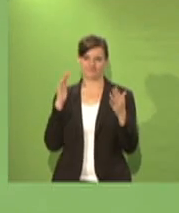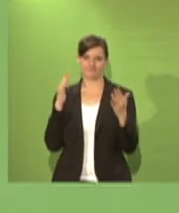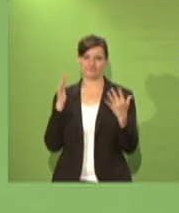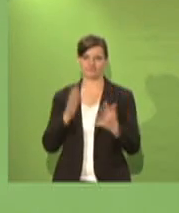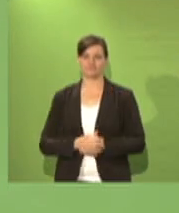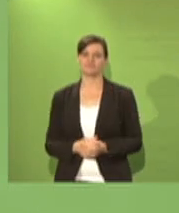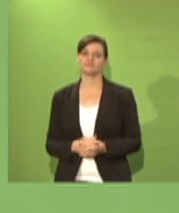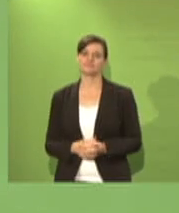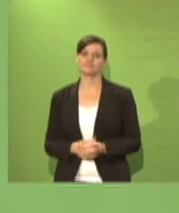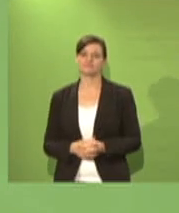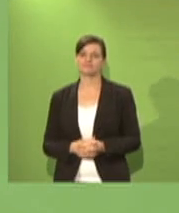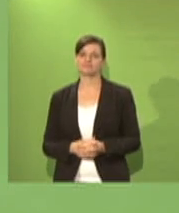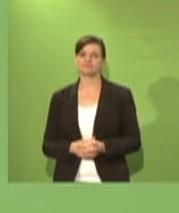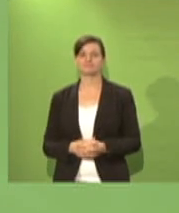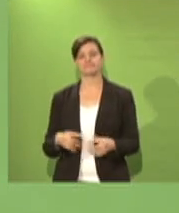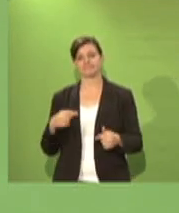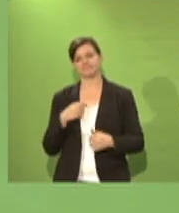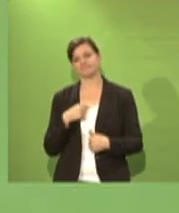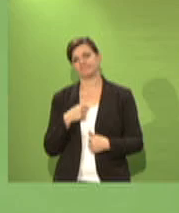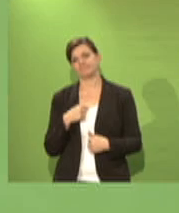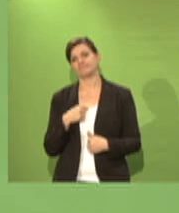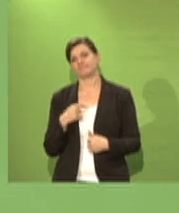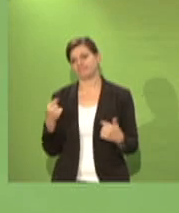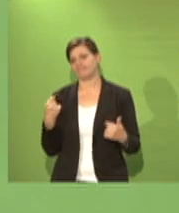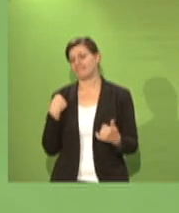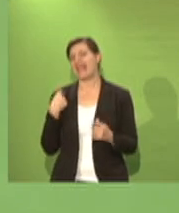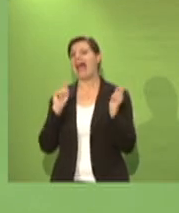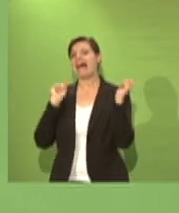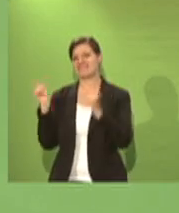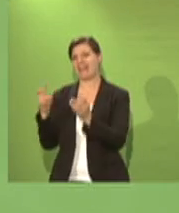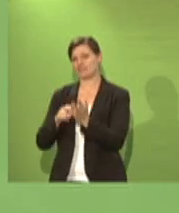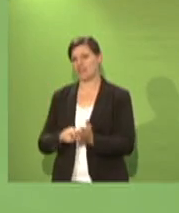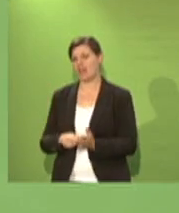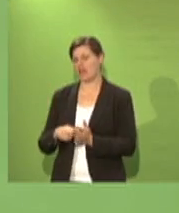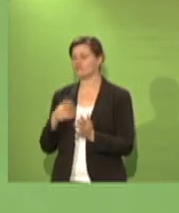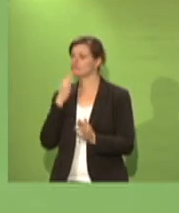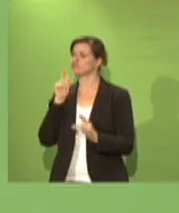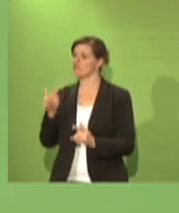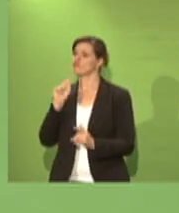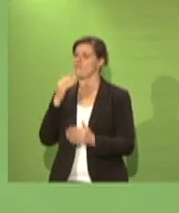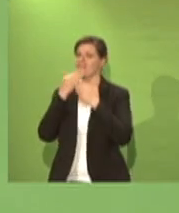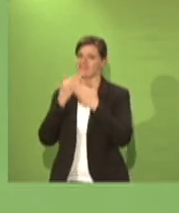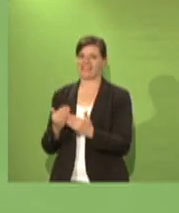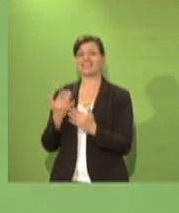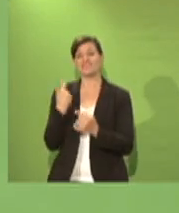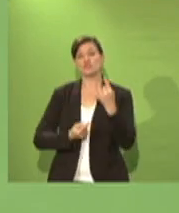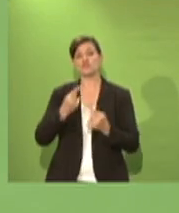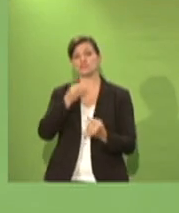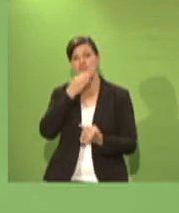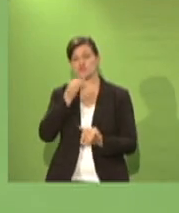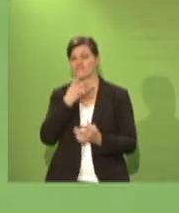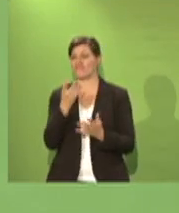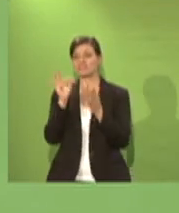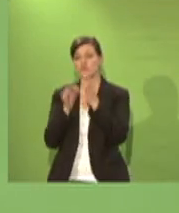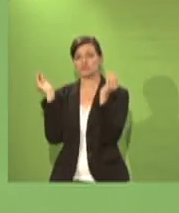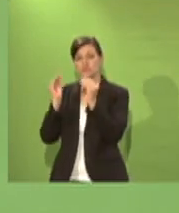Und ich möchte hier auch noch mal mich bei den AntragstellerInnen bedanken, dass sie alle Punkte, die wir als Grüne Jugend eingebracht haben, eben übernommen haben. Und